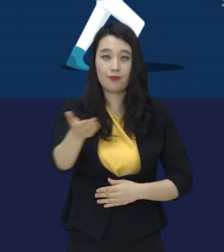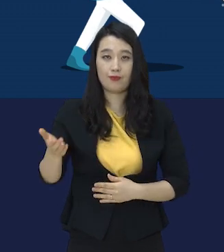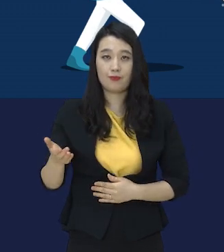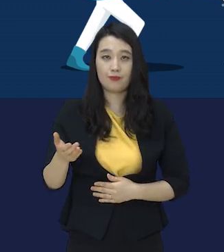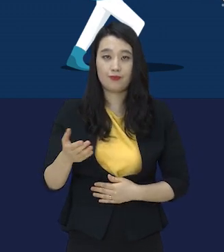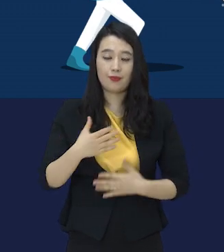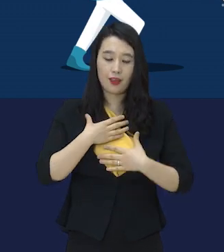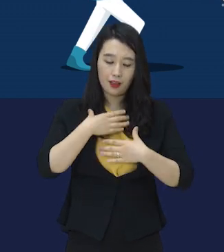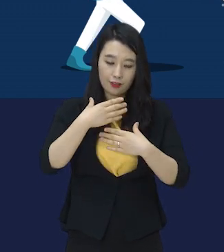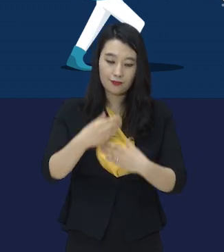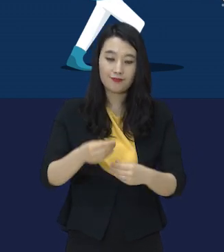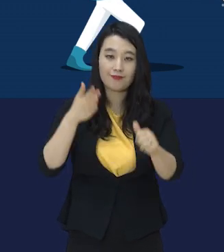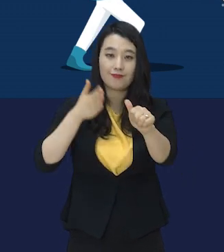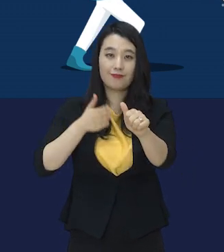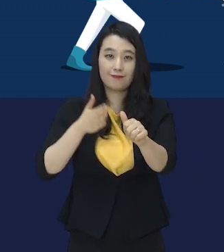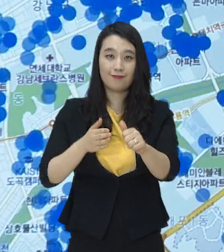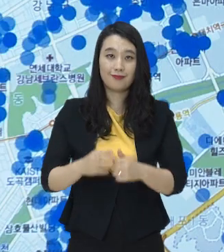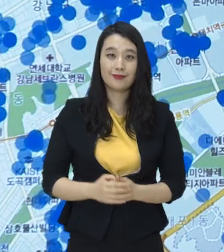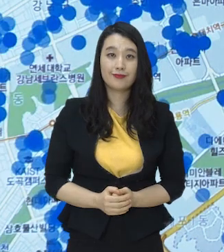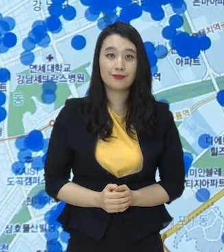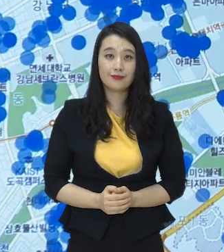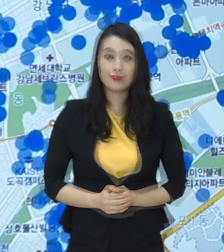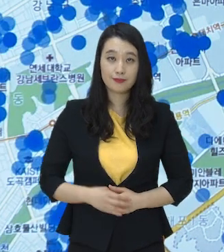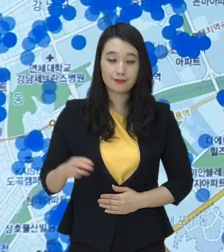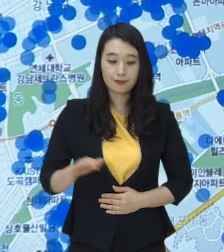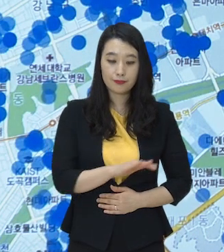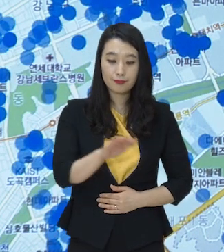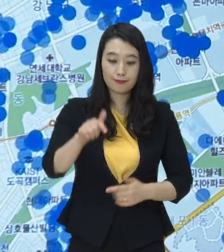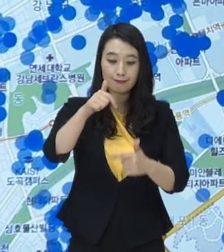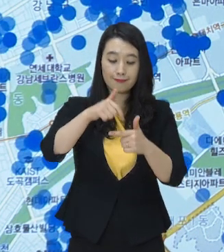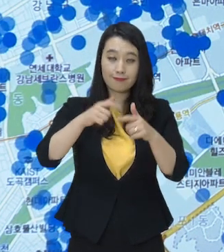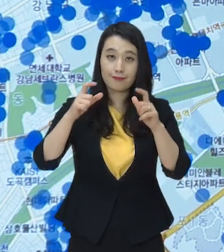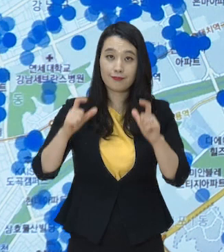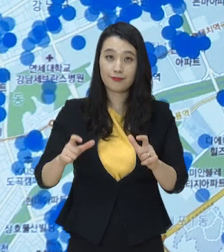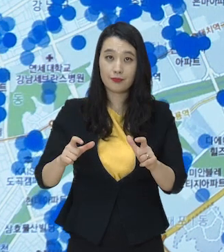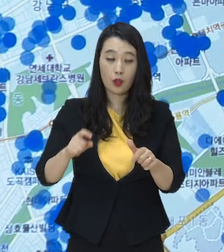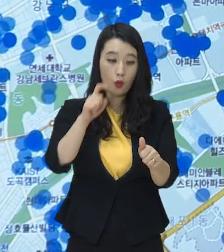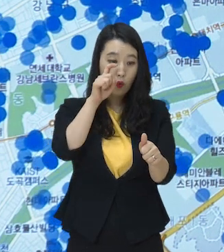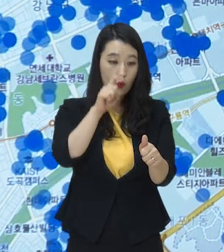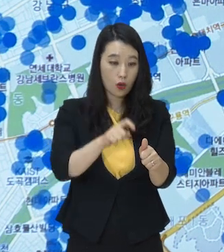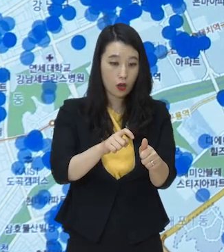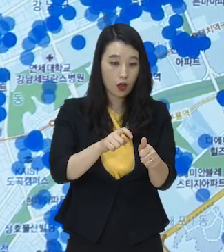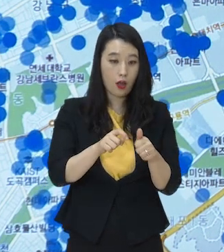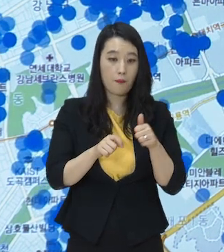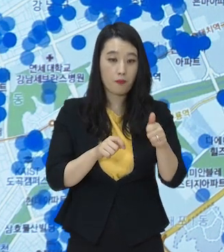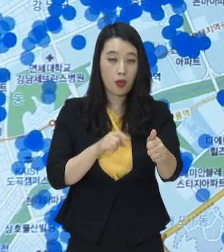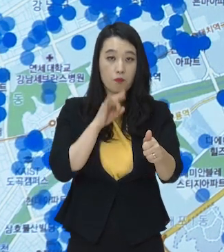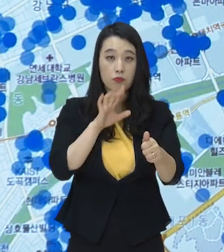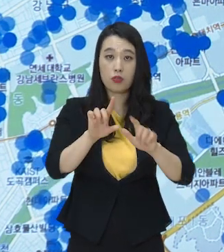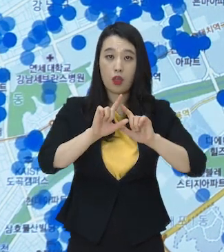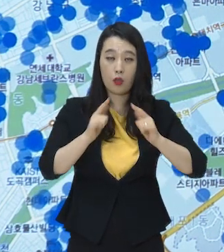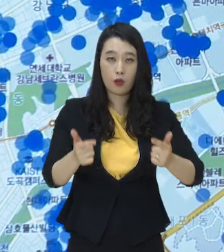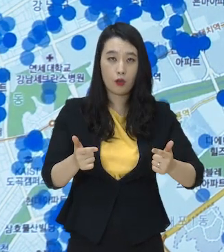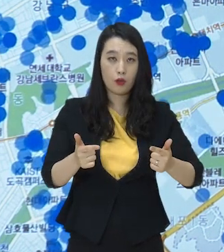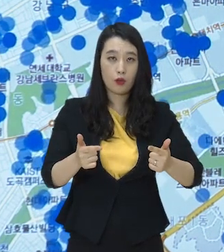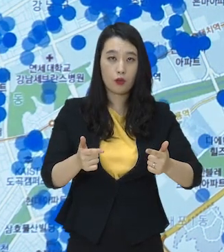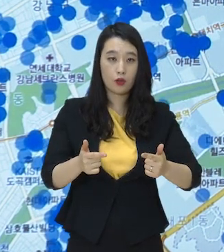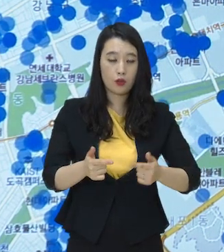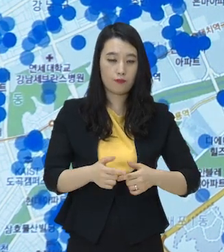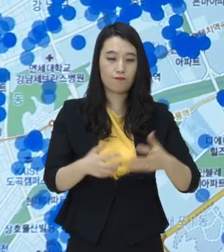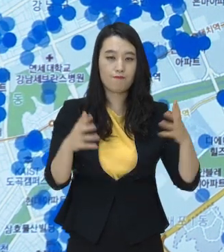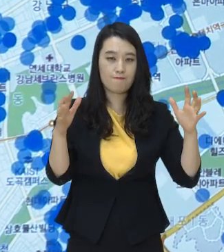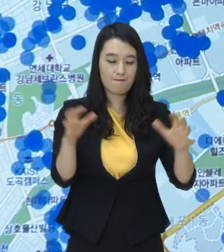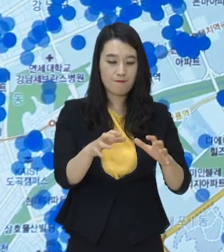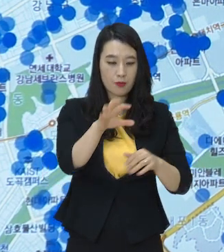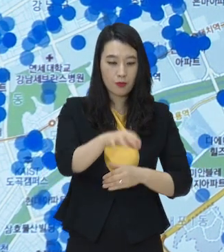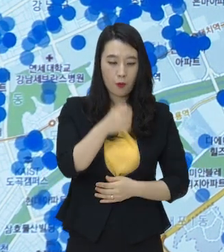여러분께서는 안심하시기를 부탁드립니다. 또한 우리 강남구는 확진자가 다녀간 장소뿐만 아니라 다중 밀집